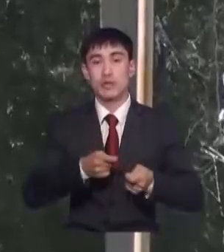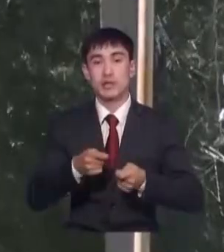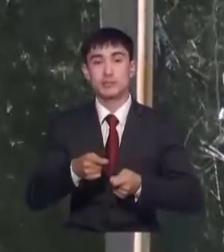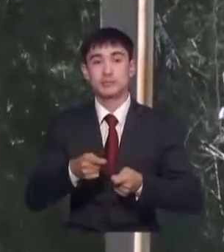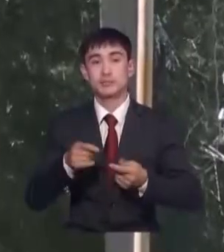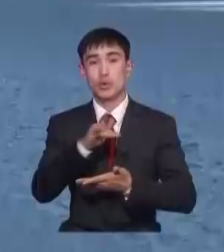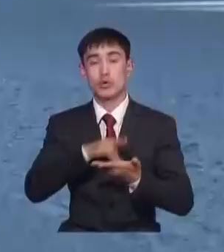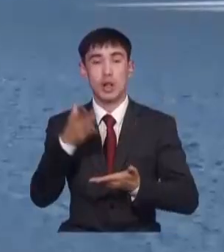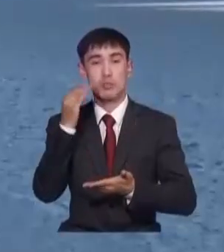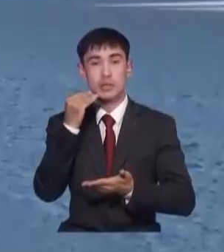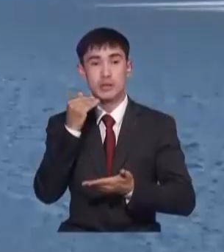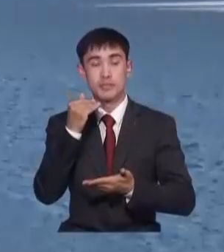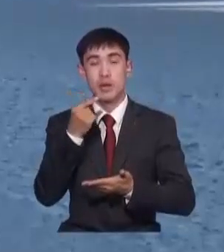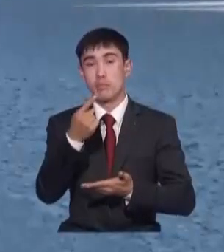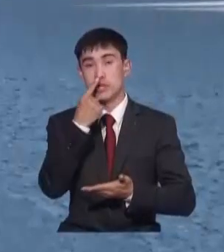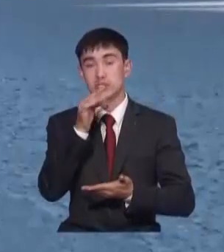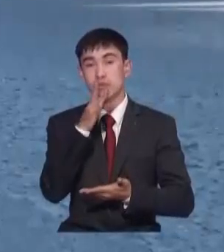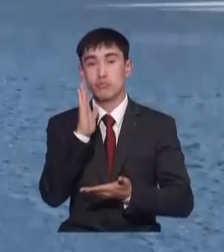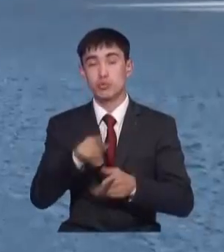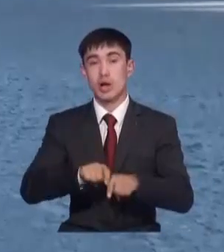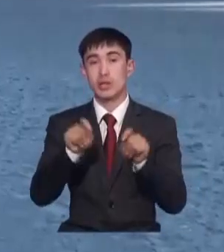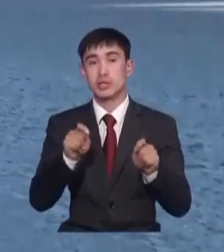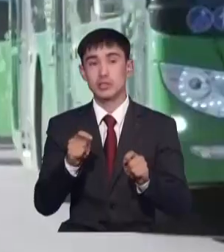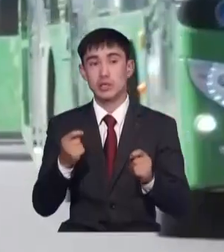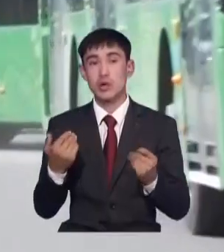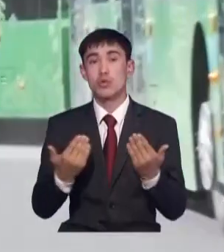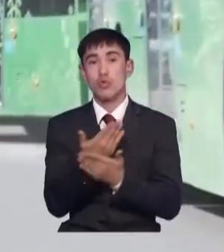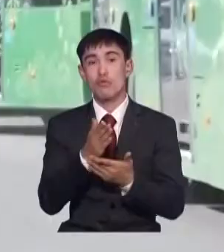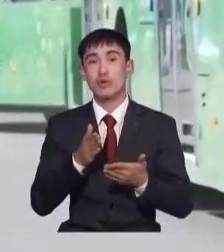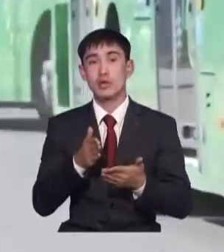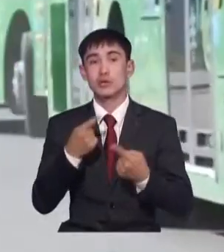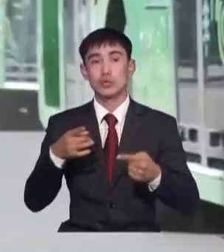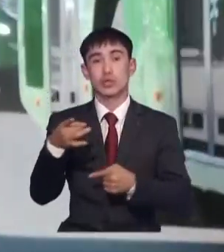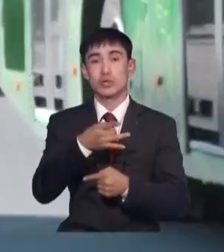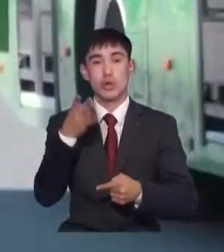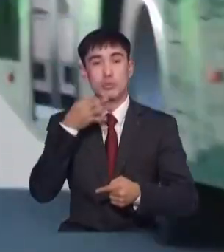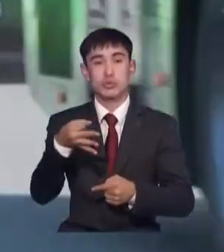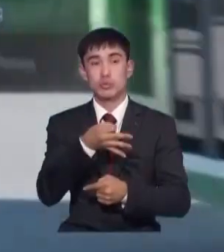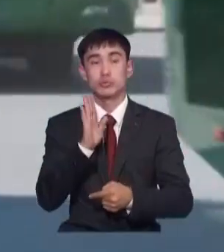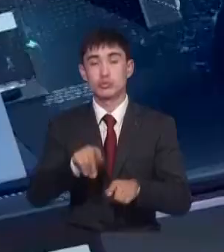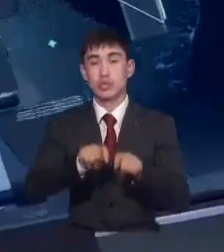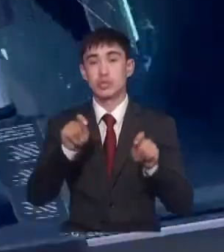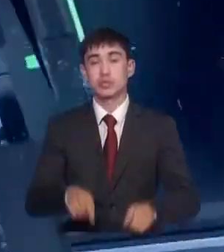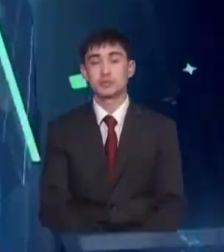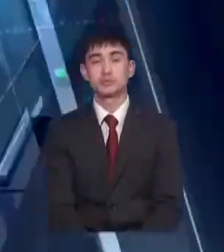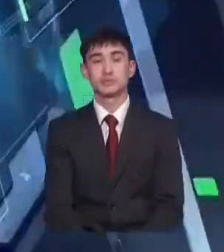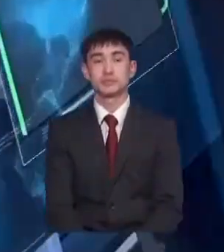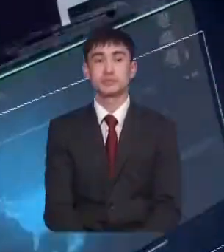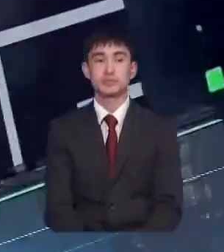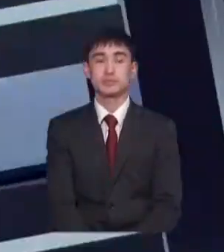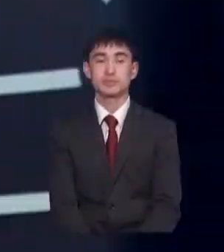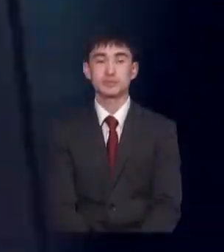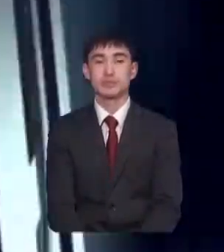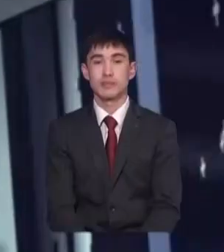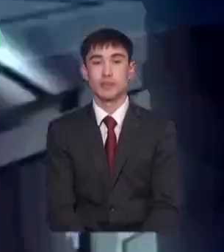мобильности города Алматы, в ближайшее время будут открыты маршруты и в других регионах Алматинской области. Жандос Назарбаев,